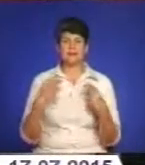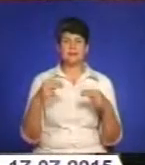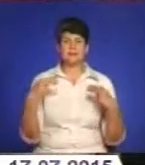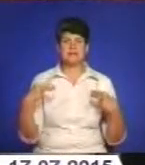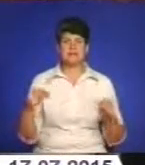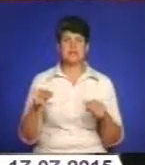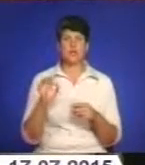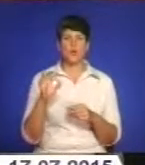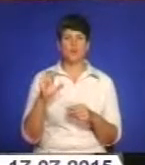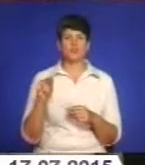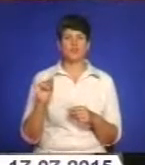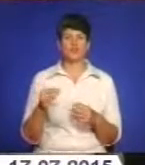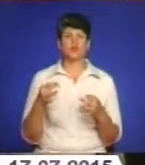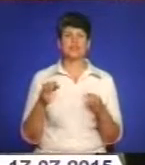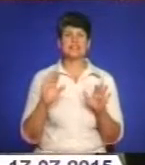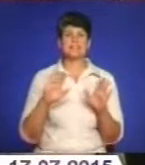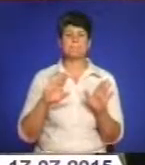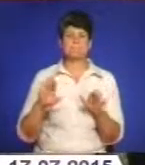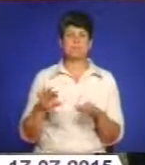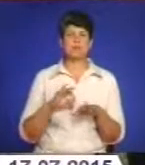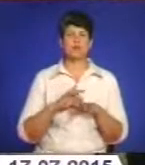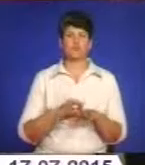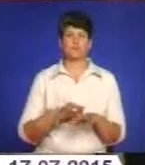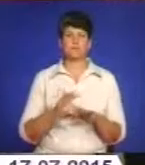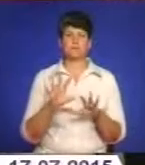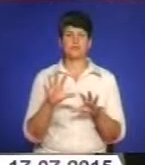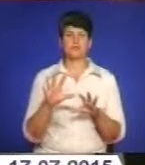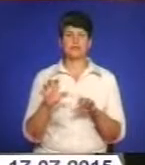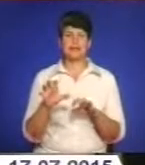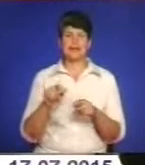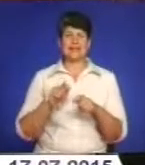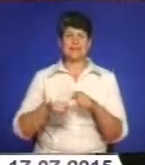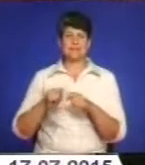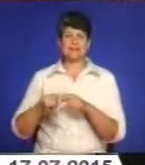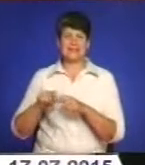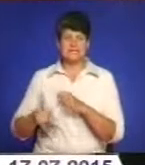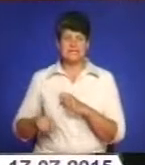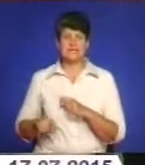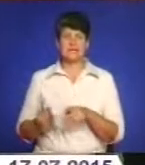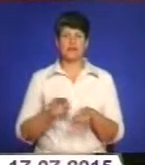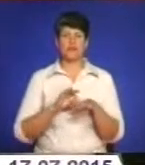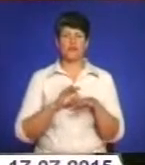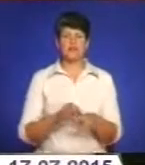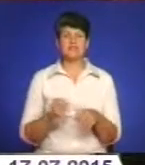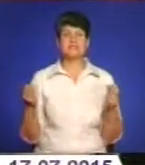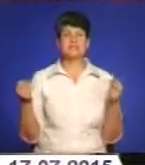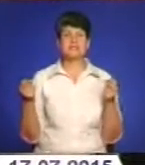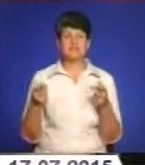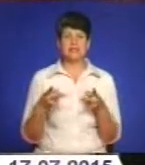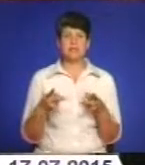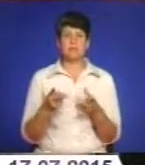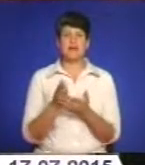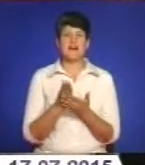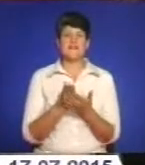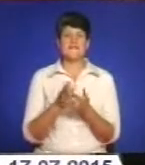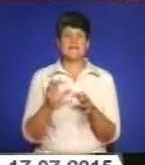овочів дозволяється лише після проведення ветеринарно-санітарної експертизи, яка здійснюється фахівцями ветеринарної